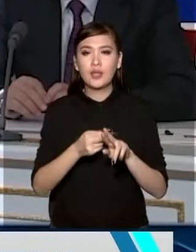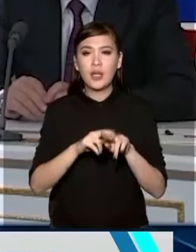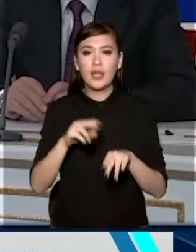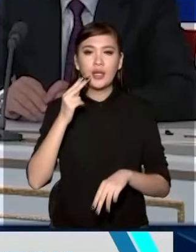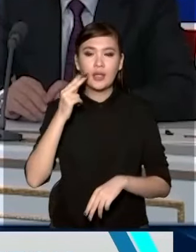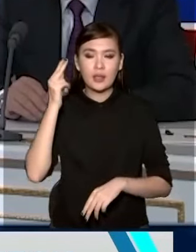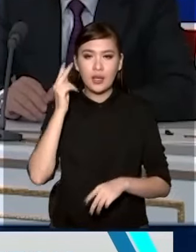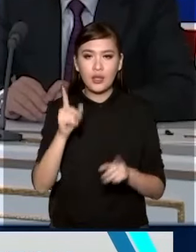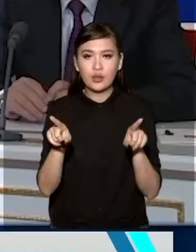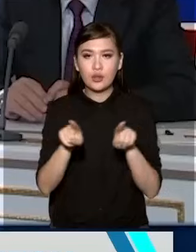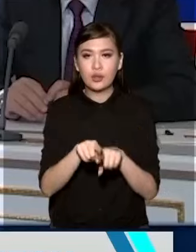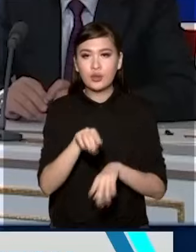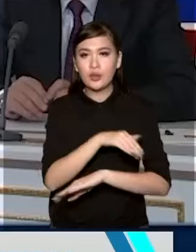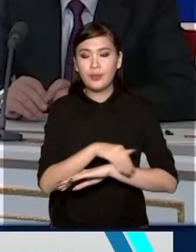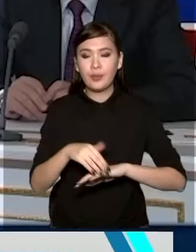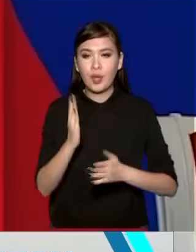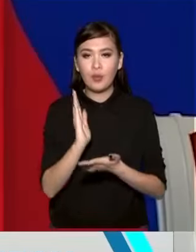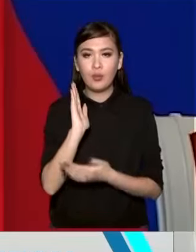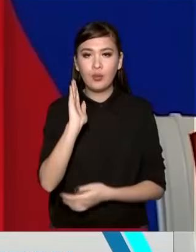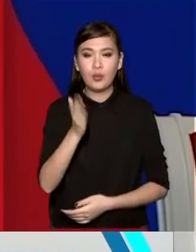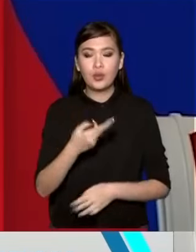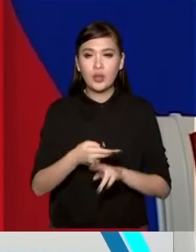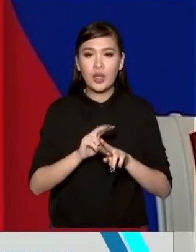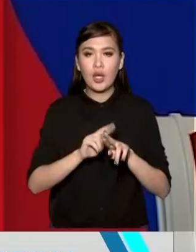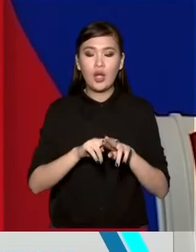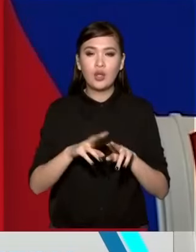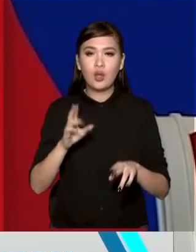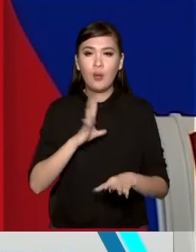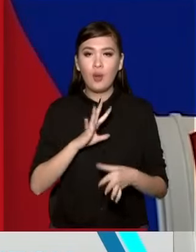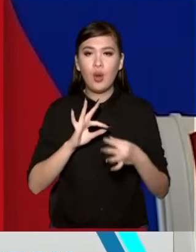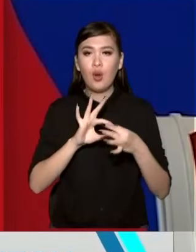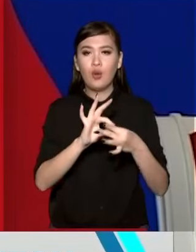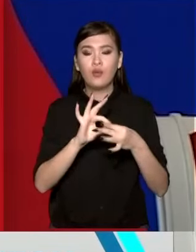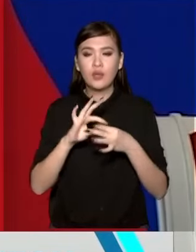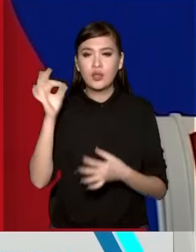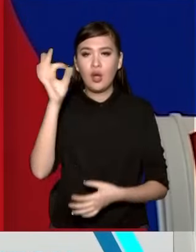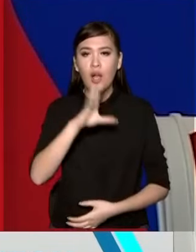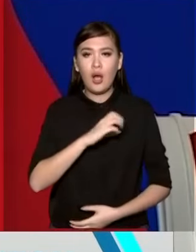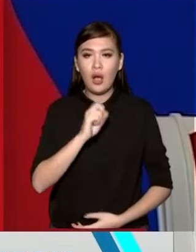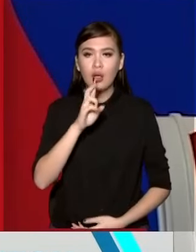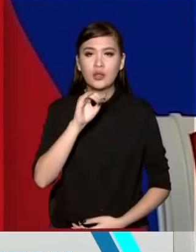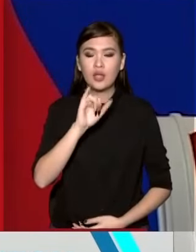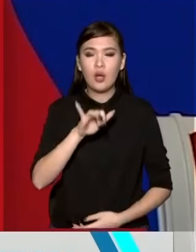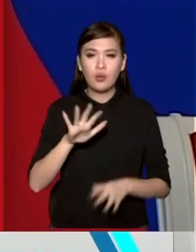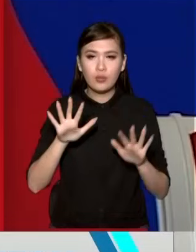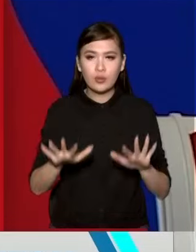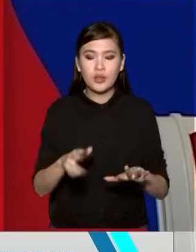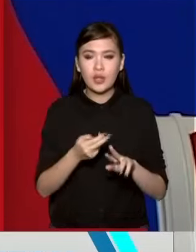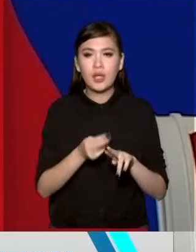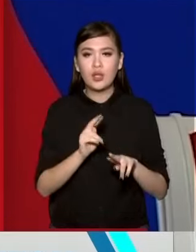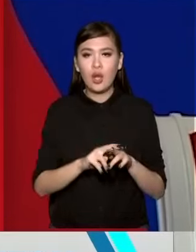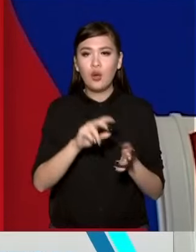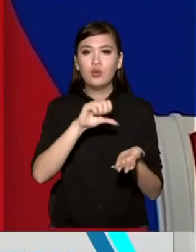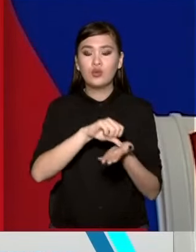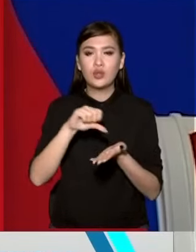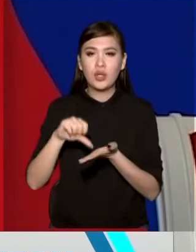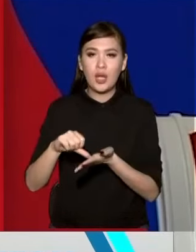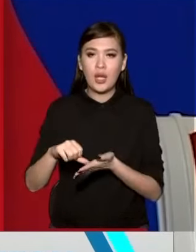Китаем. При этом данные хабы будут логистически увязаны с портами Актау и Курык, участвуя в